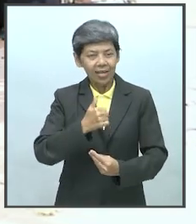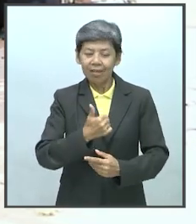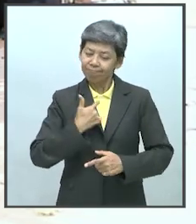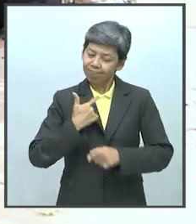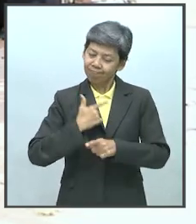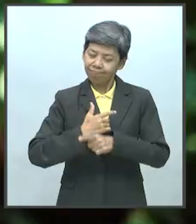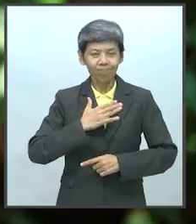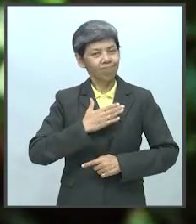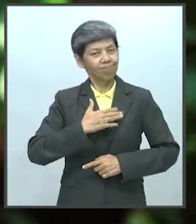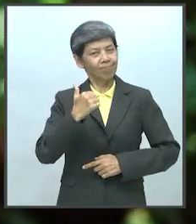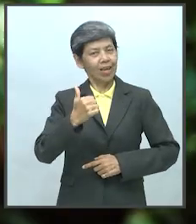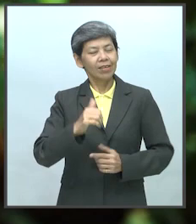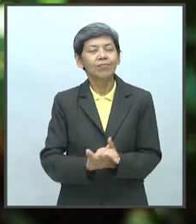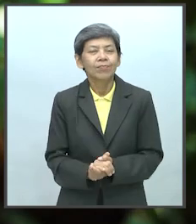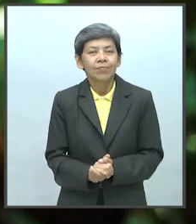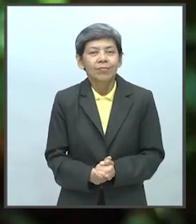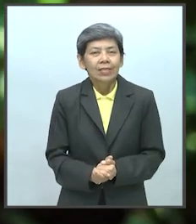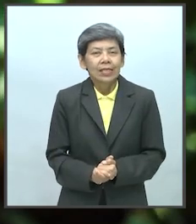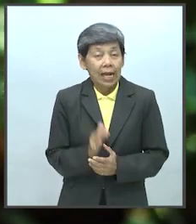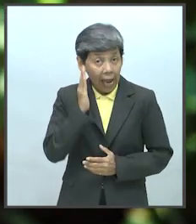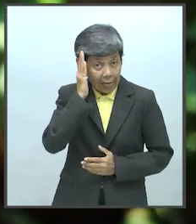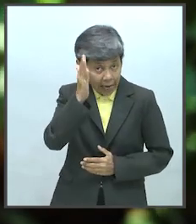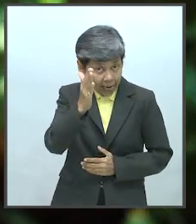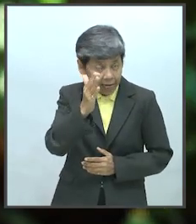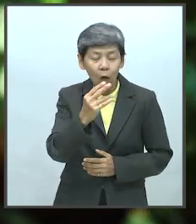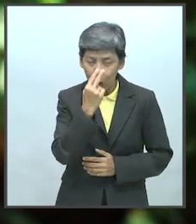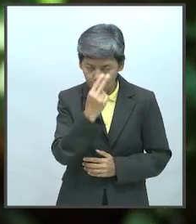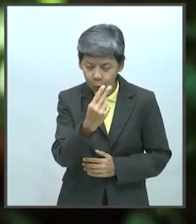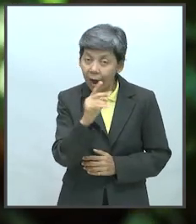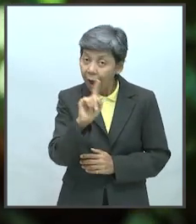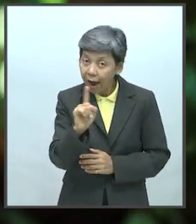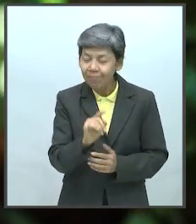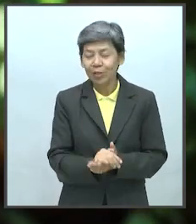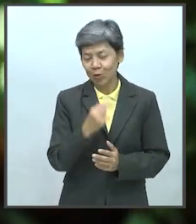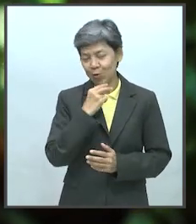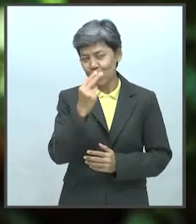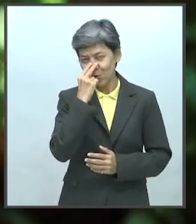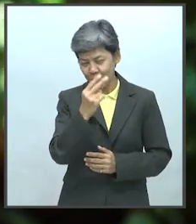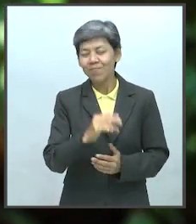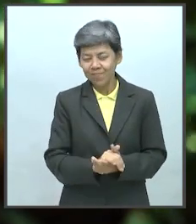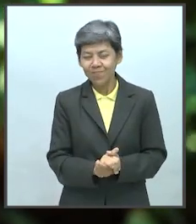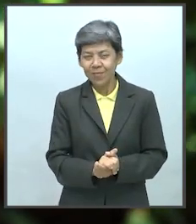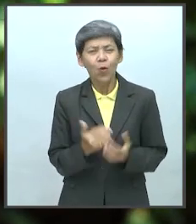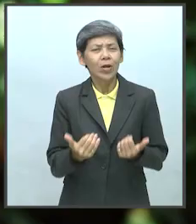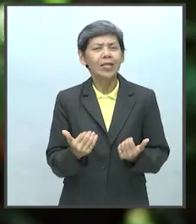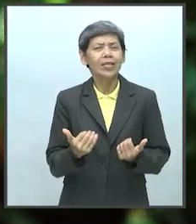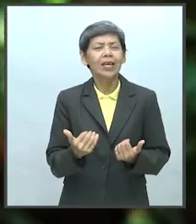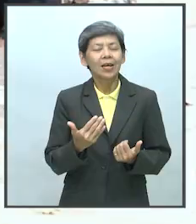องได้แน่นอนค่ะสำหรับครั้งหน้าหญิงจะพาคุณผู้ชมไปพบกับอะไรนั้นอย่าลืมติดตามชมนะคะวันนี้ส